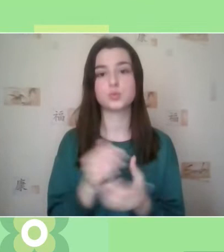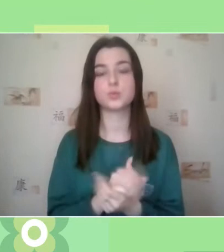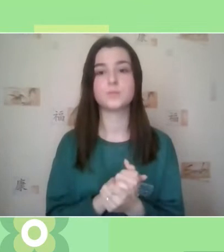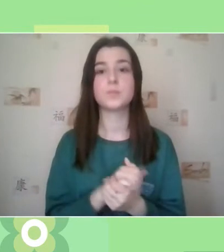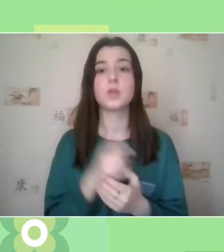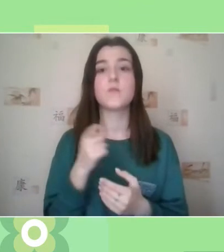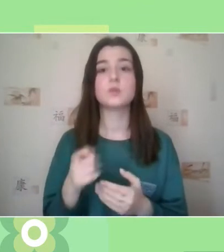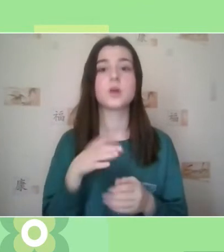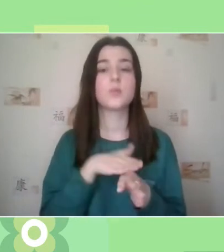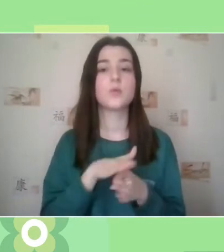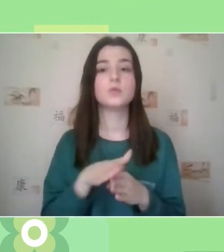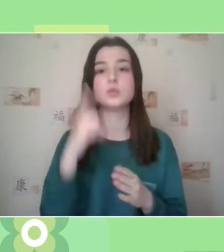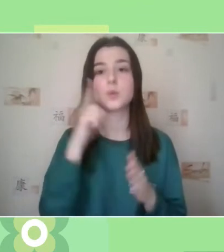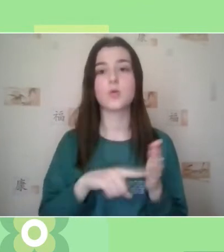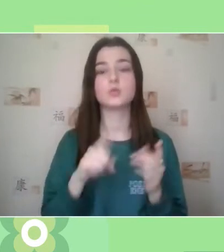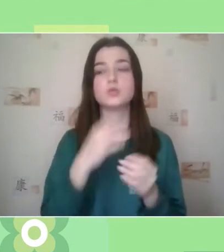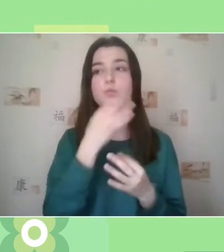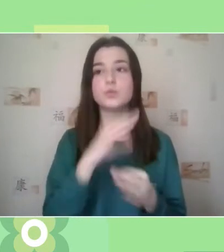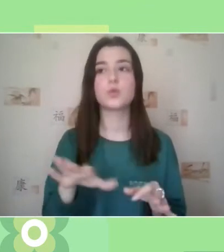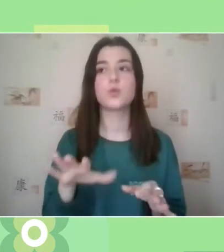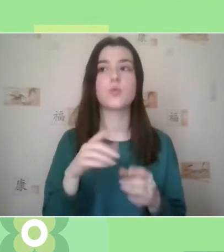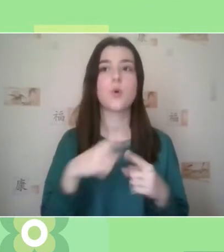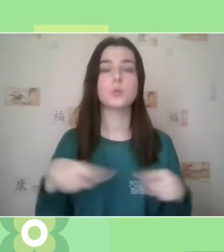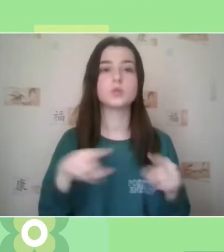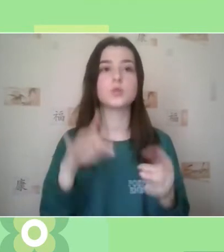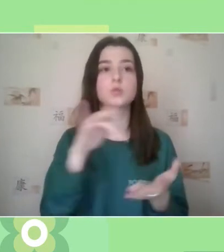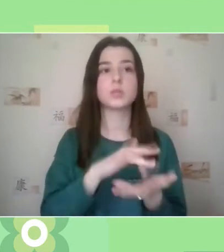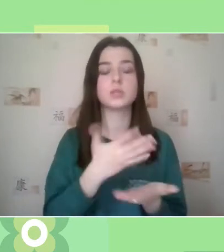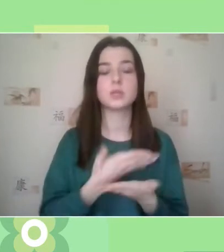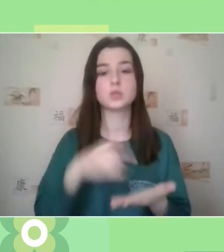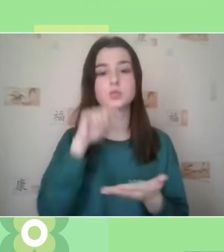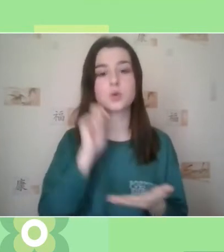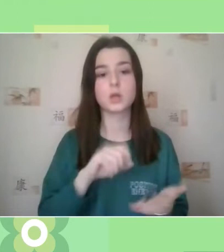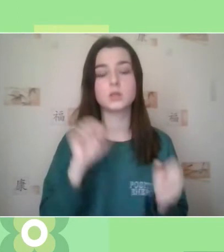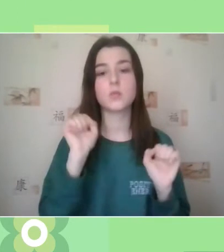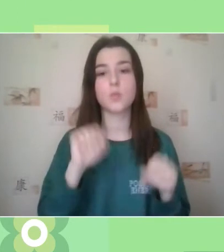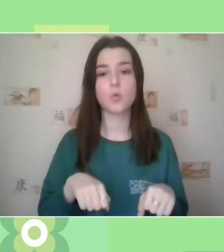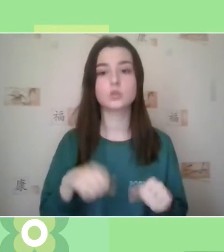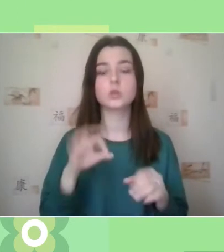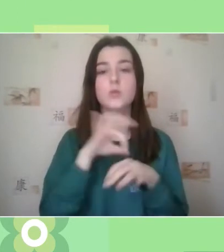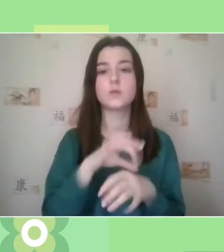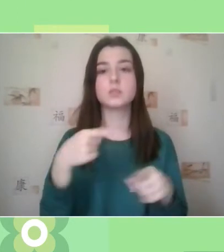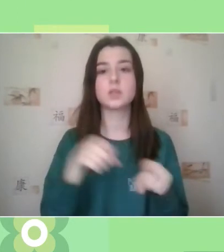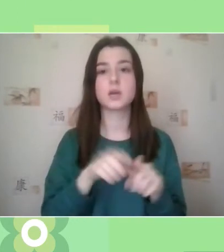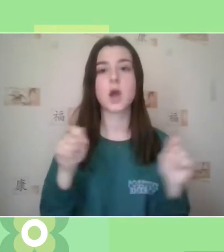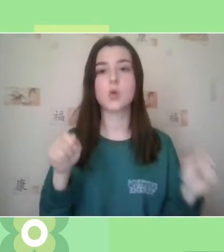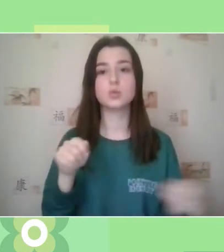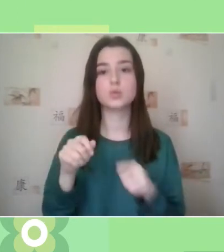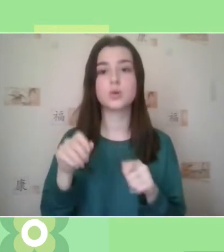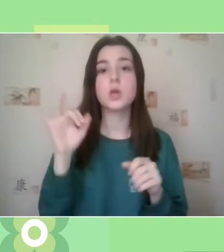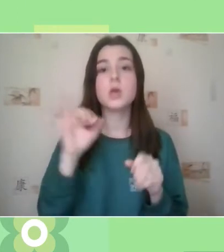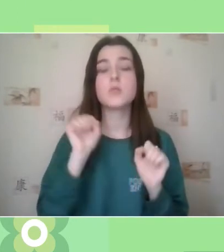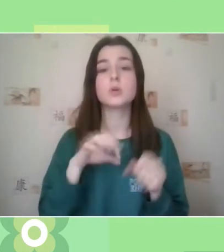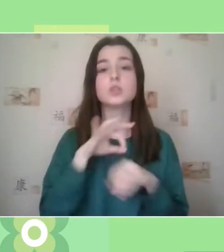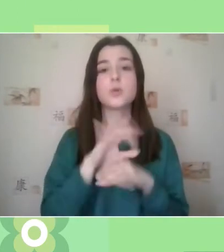Я абсолютно переконана, що в будь-якому обласному центрі нашої України можна провести такий аукціон. І насправді його можна провести